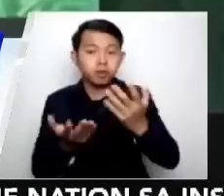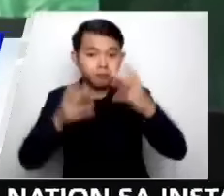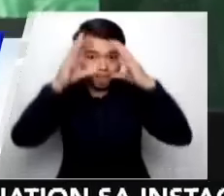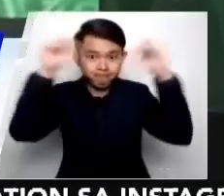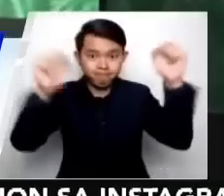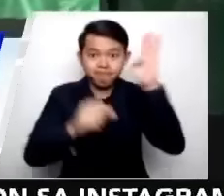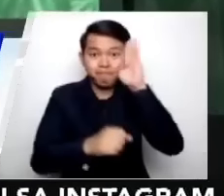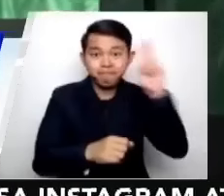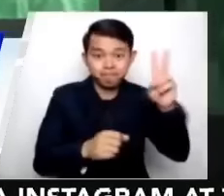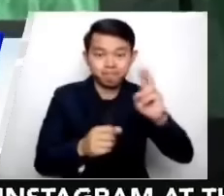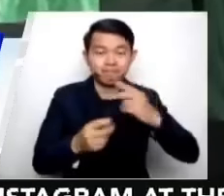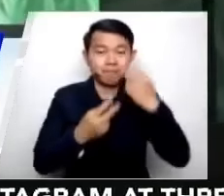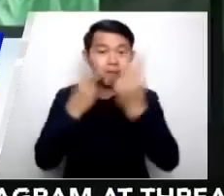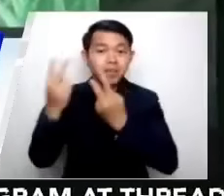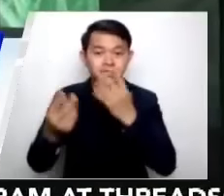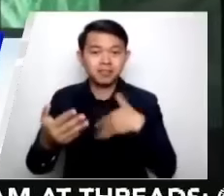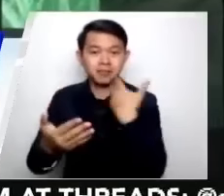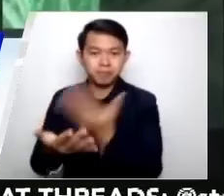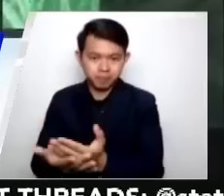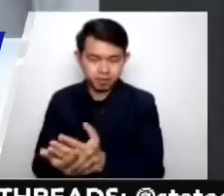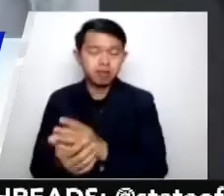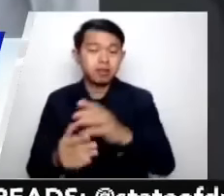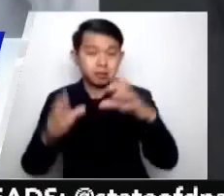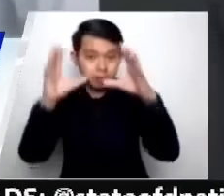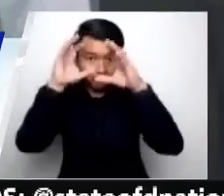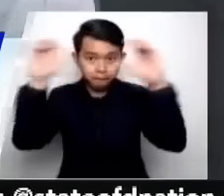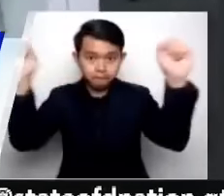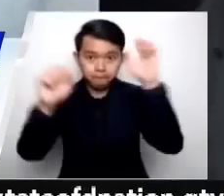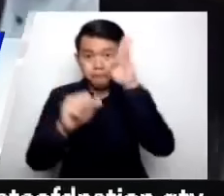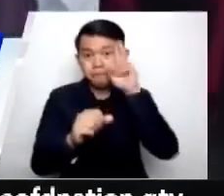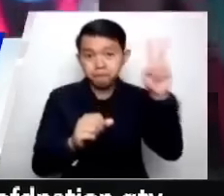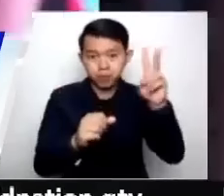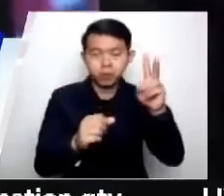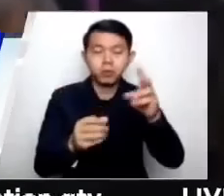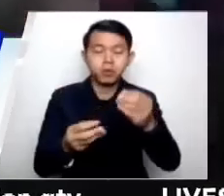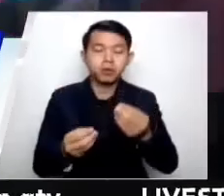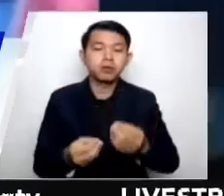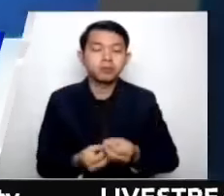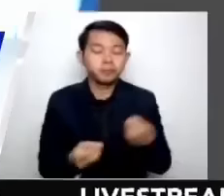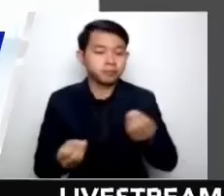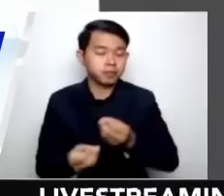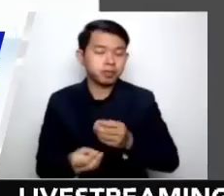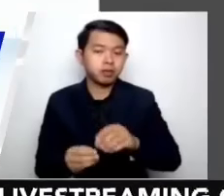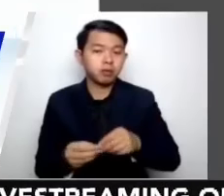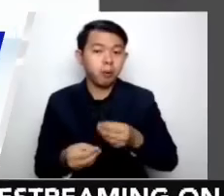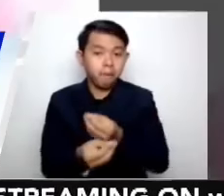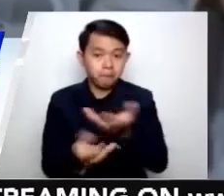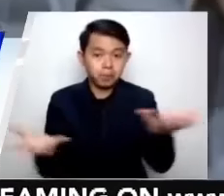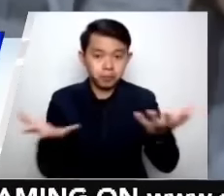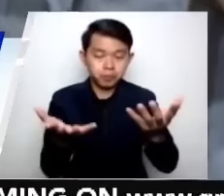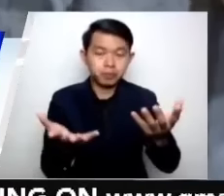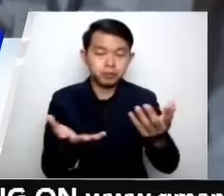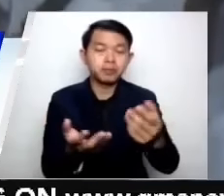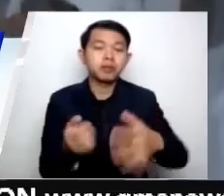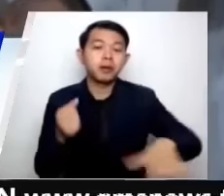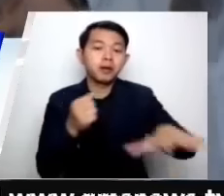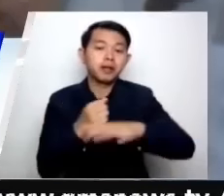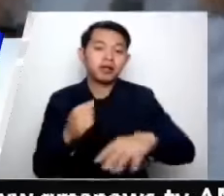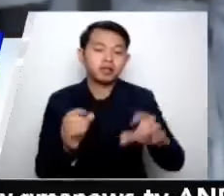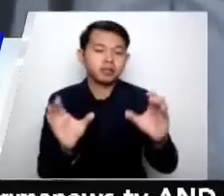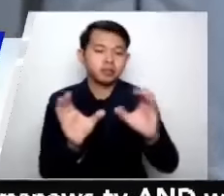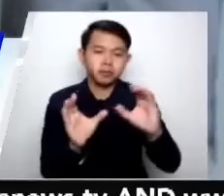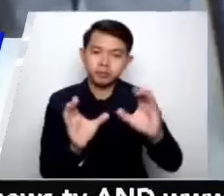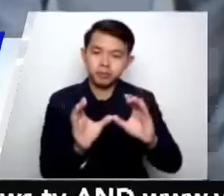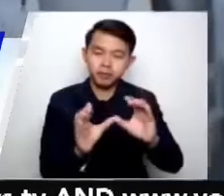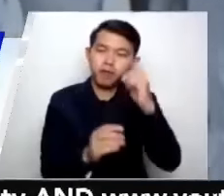Pinangunahan ng Pangulo ang pamamahagi roon ng mga titulo sa halos 5,000 mga benepisyaryo. Bago ang pagpapasinaya